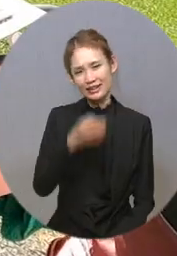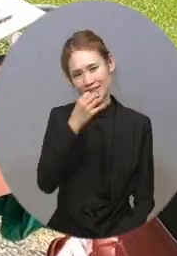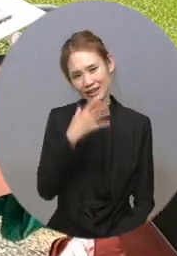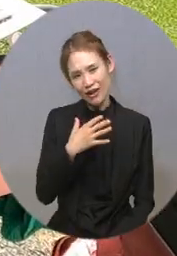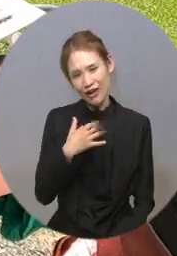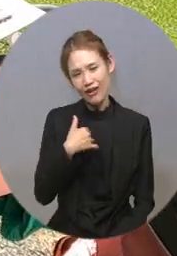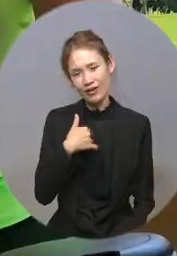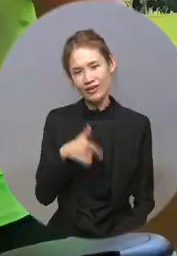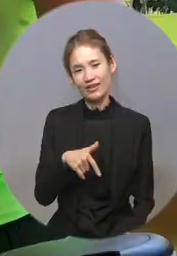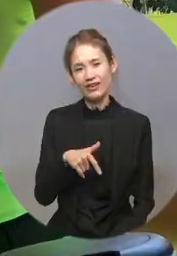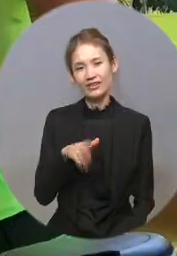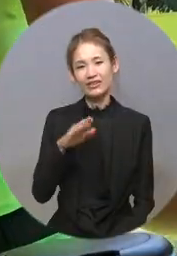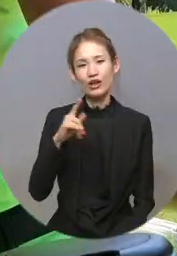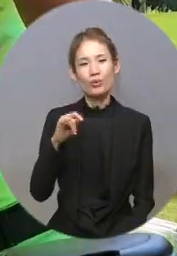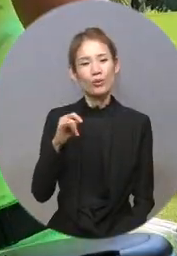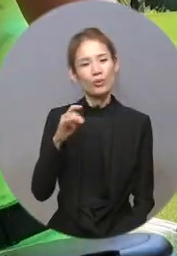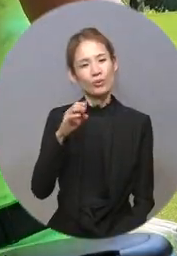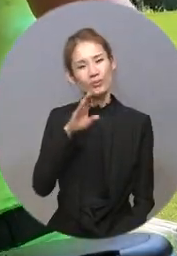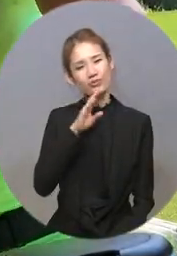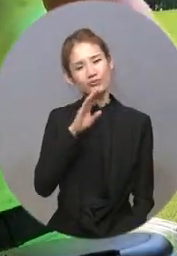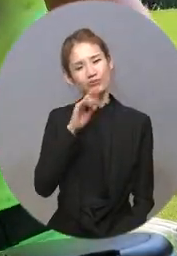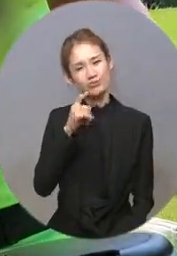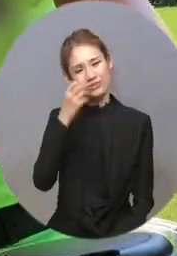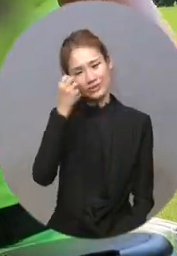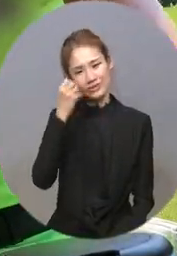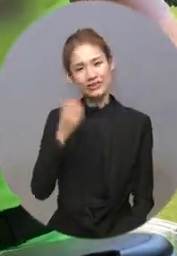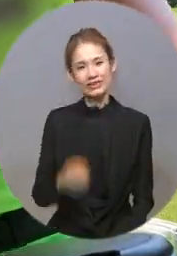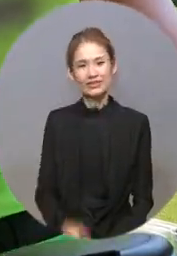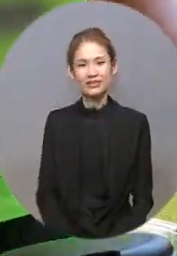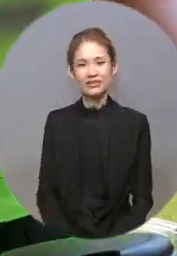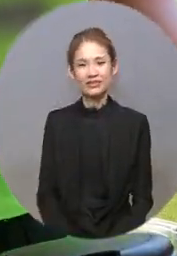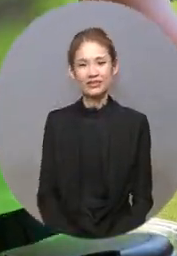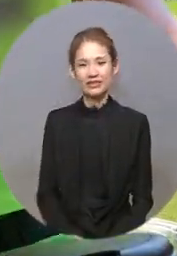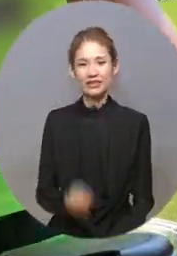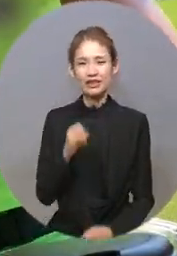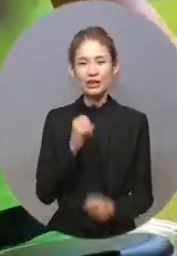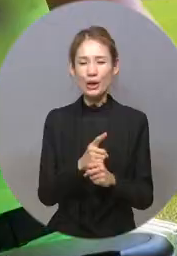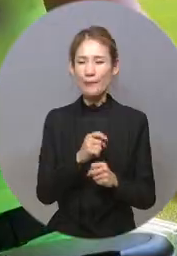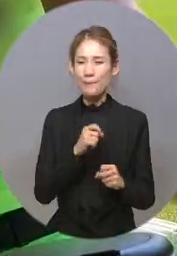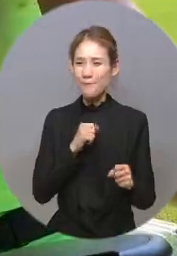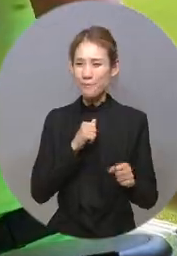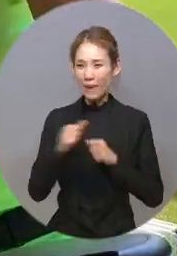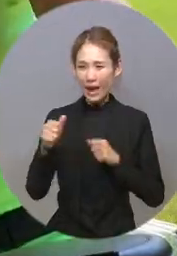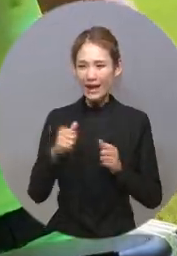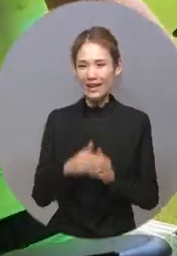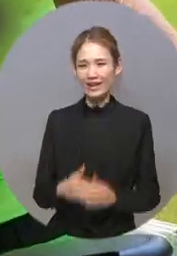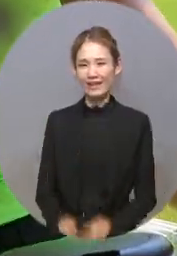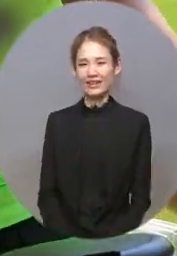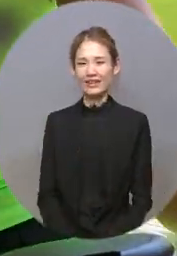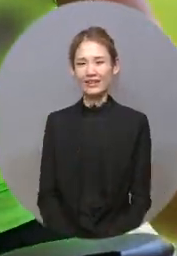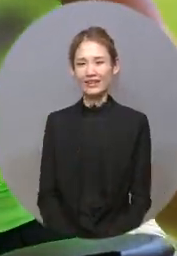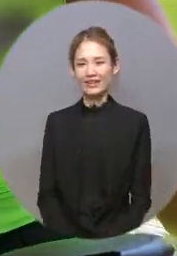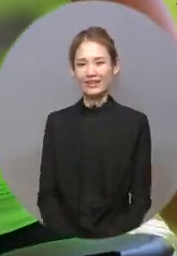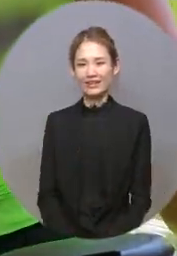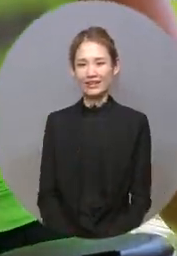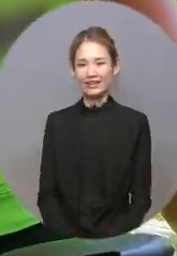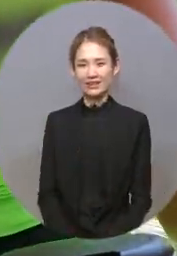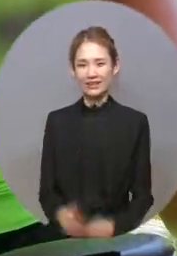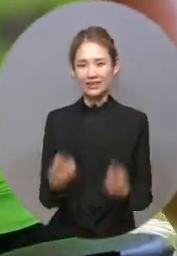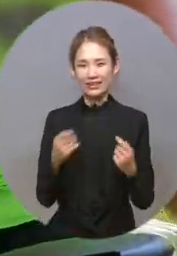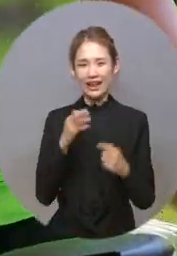오빠의 템포가 아니어서 지금 너무 이상했어, 그치? 어. 아야. 이미 이겼거든, 마음속으로. 오빠 그래 봐야